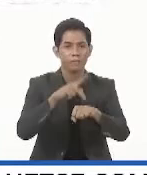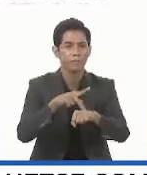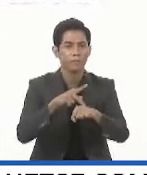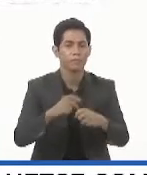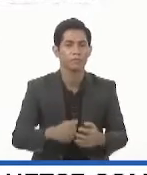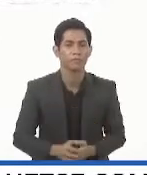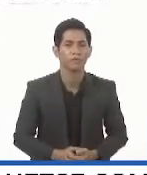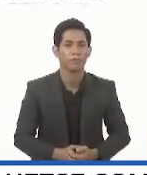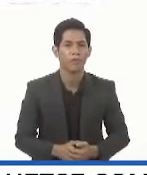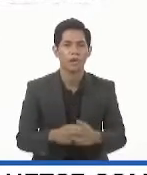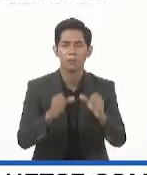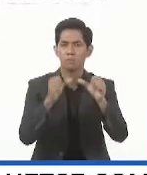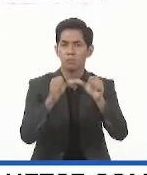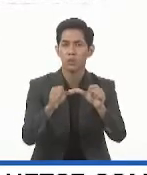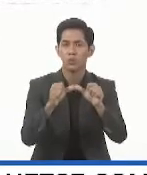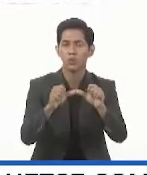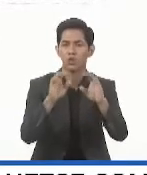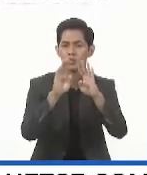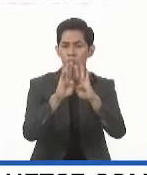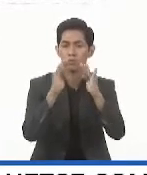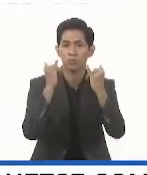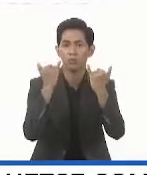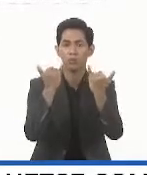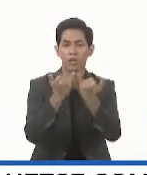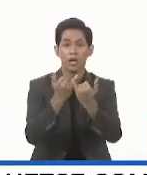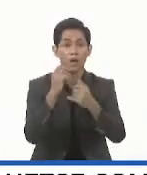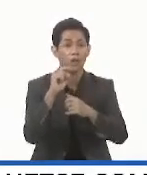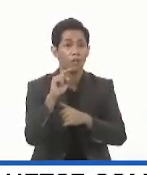ang ating mga barangay sa pagsira dahil unang-una,